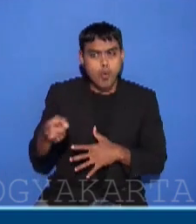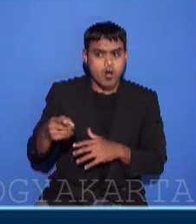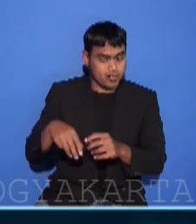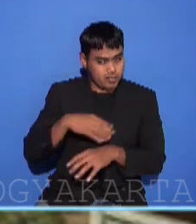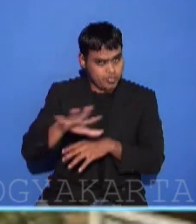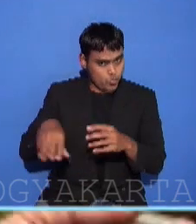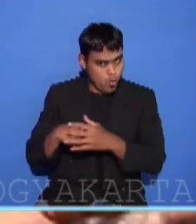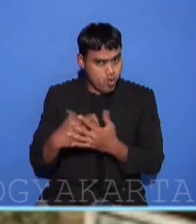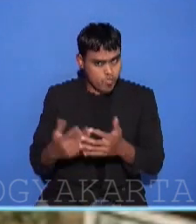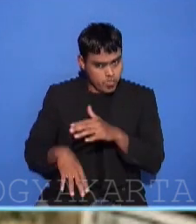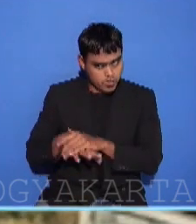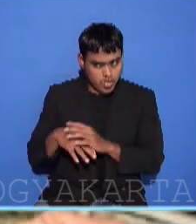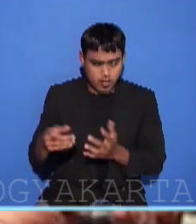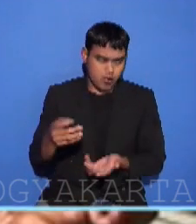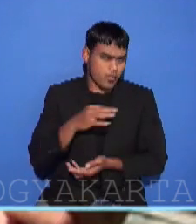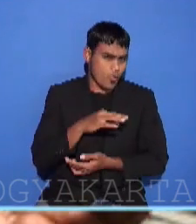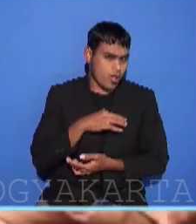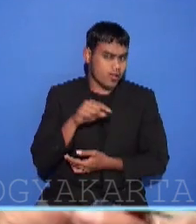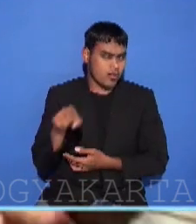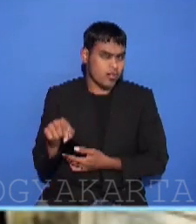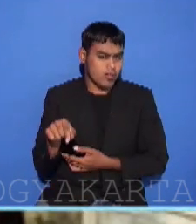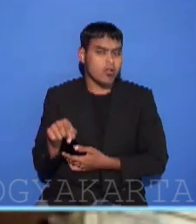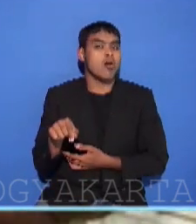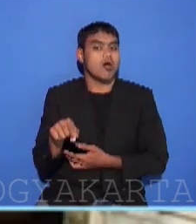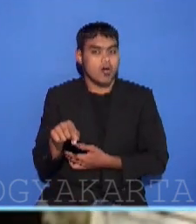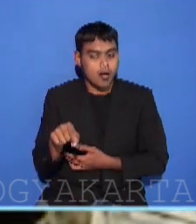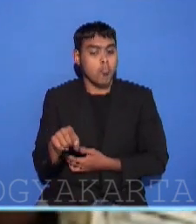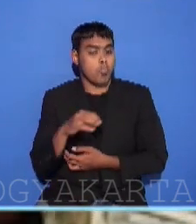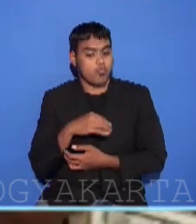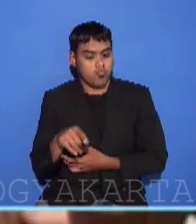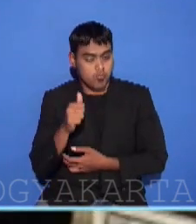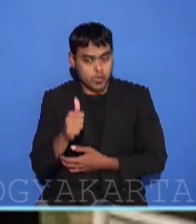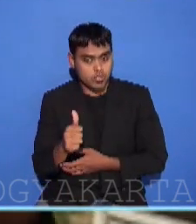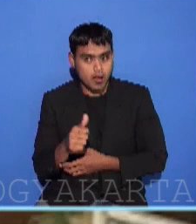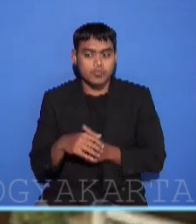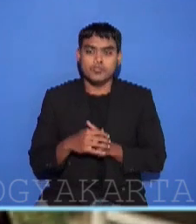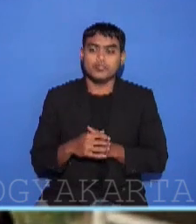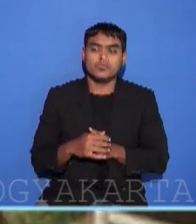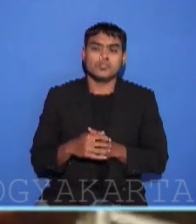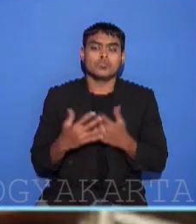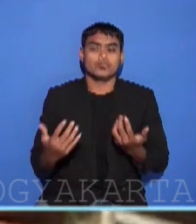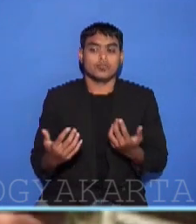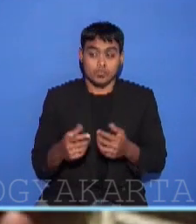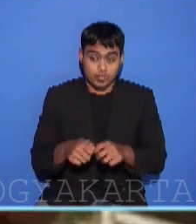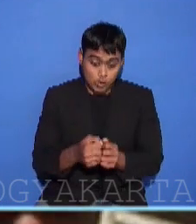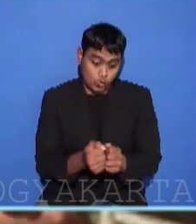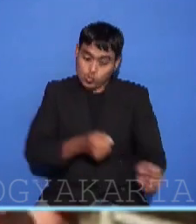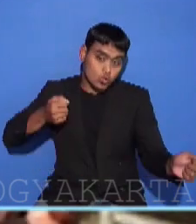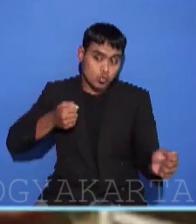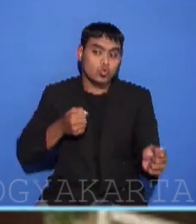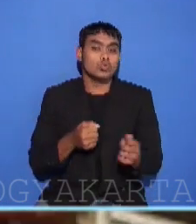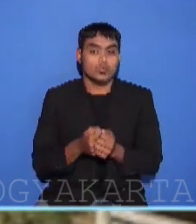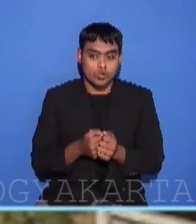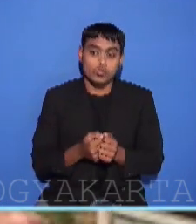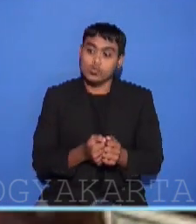dipun manfaatkanen nah Nik kita tarik bet Sanyo Dados minimal niku